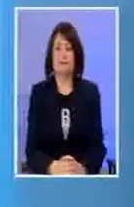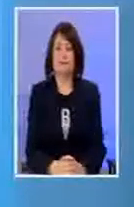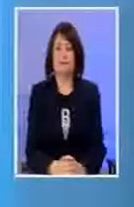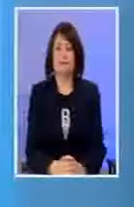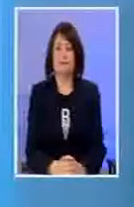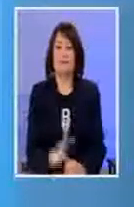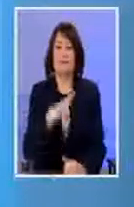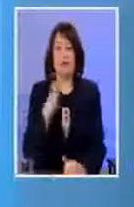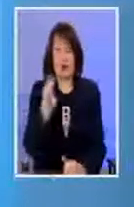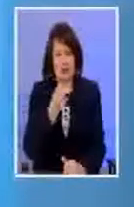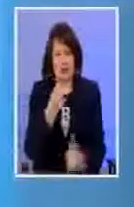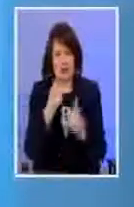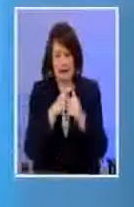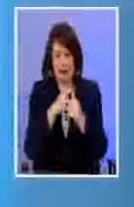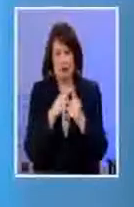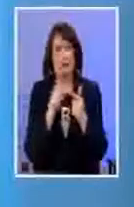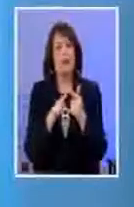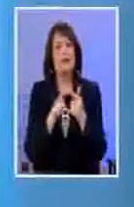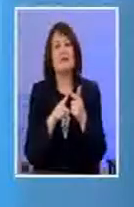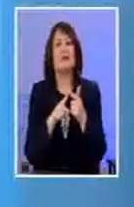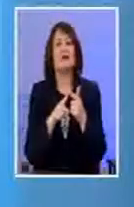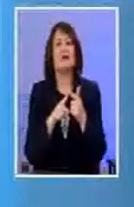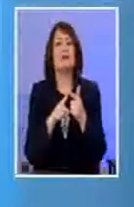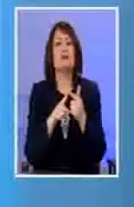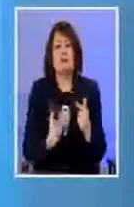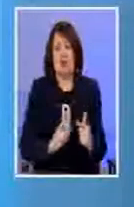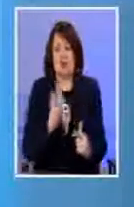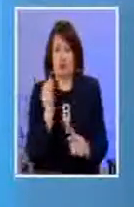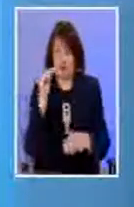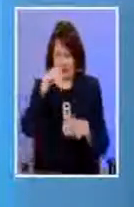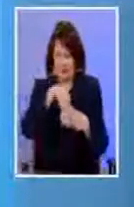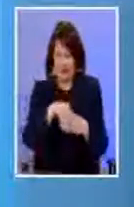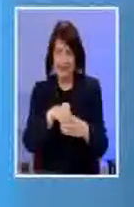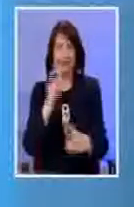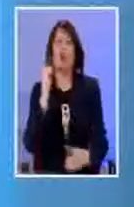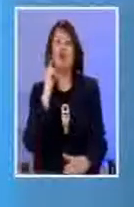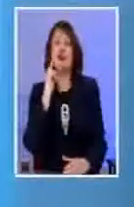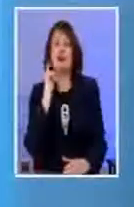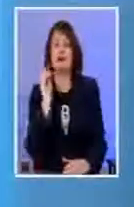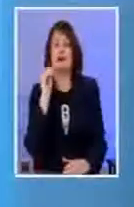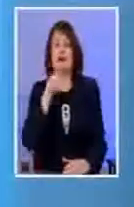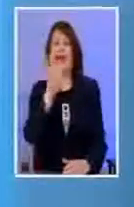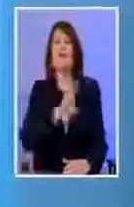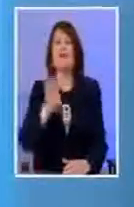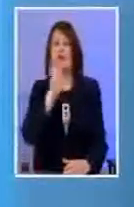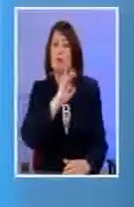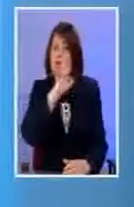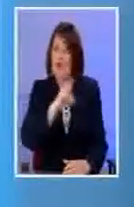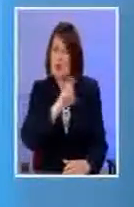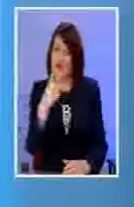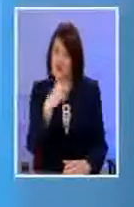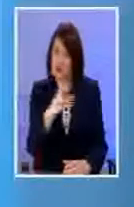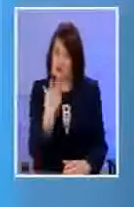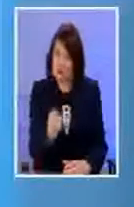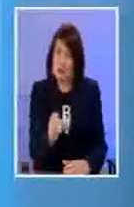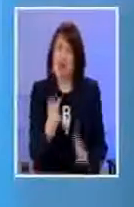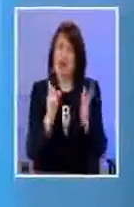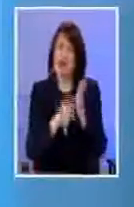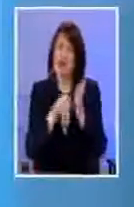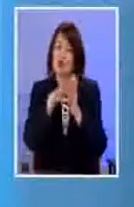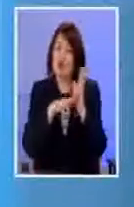Θέλω να μου σχολιάσετε αυτό και να μου πείτε πόσο παρούσα νιώθετε εσείς οι κοφοί την Ευρώπη στην καθημερινότητά σας, πόσο η